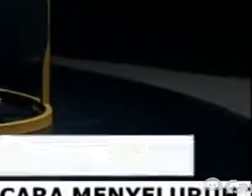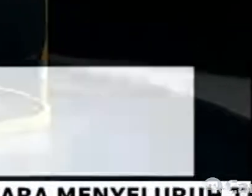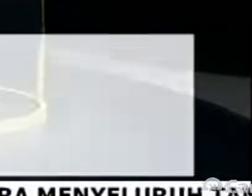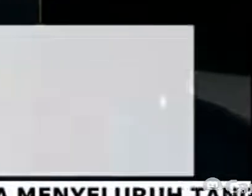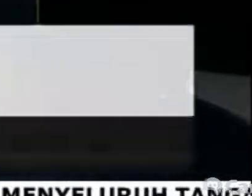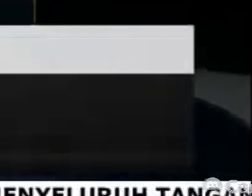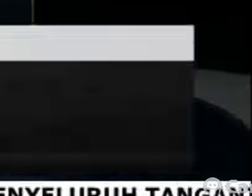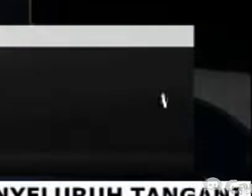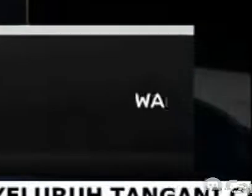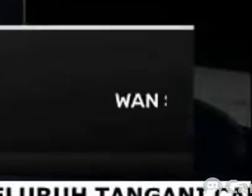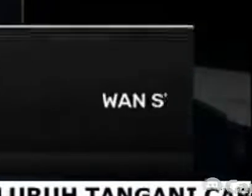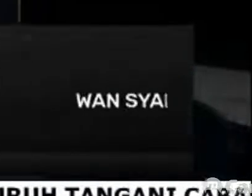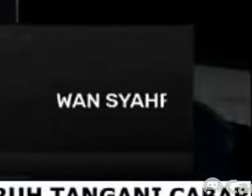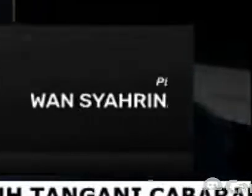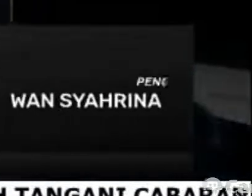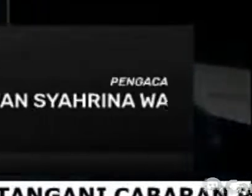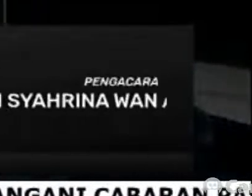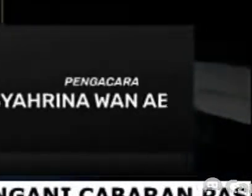hai hai